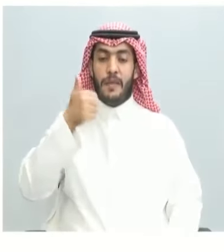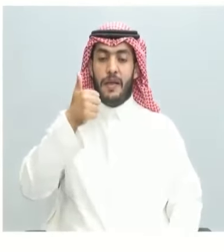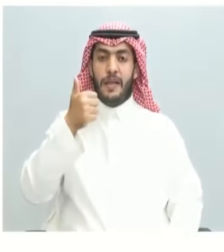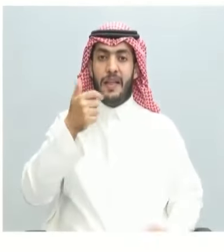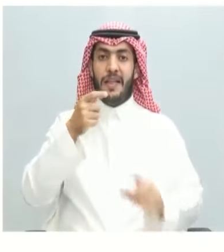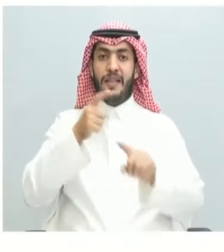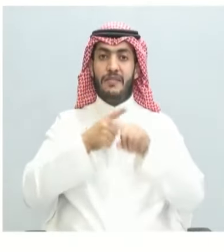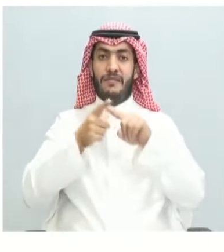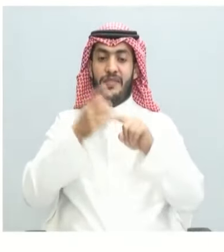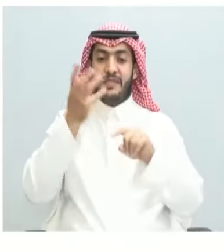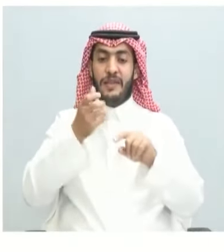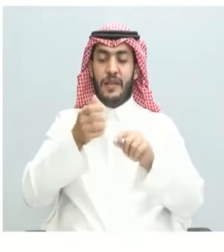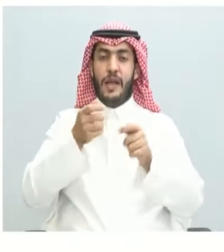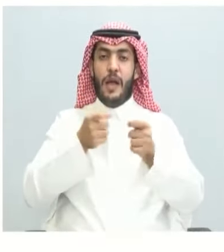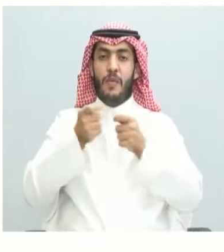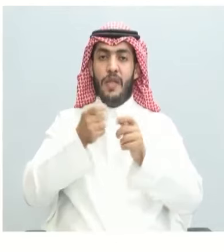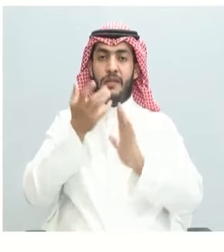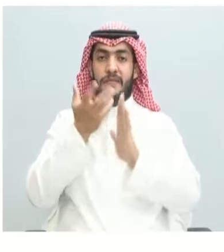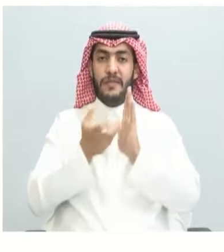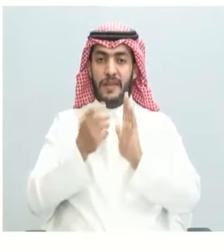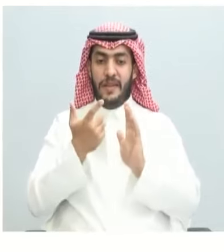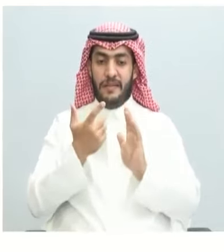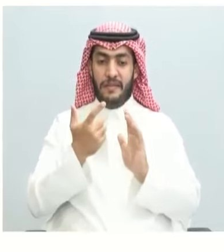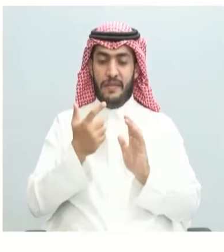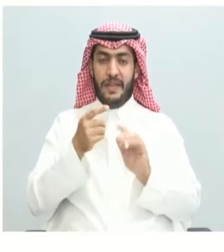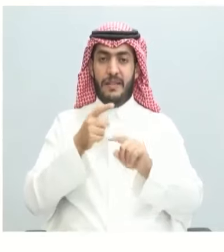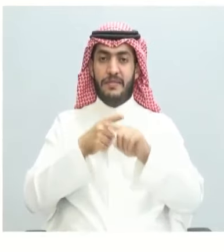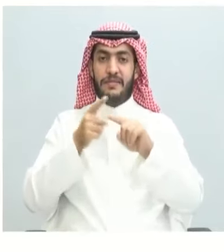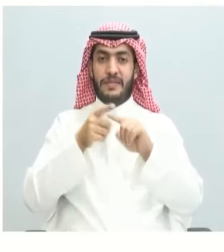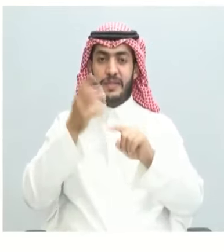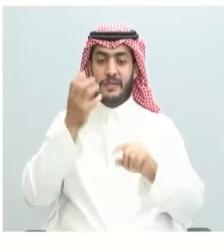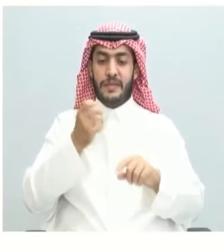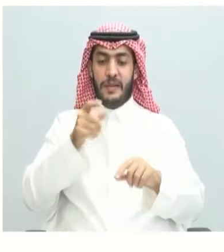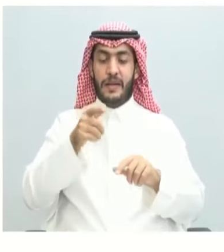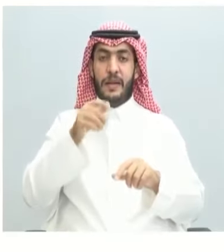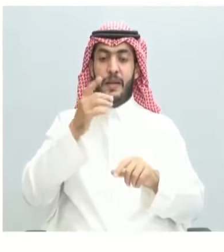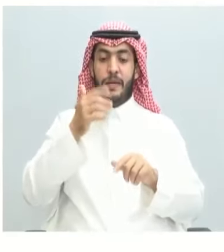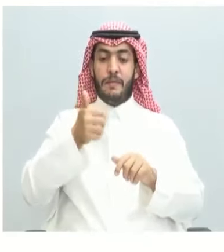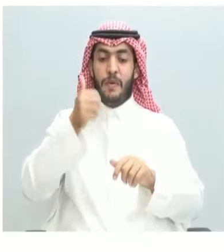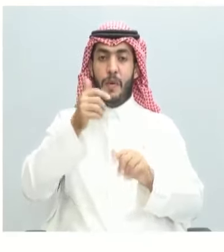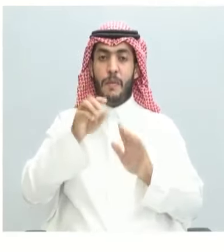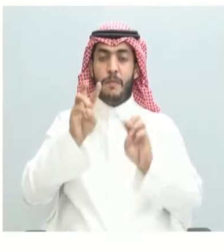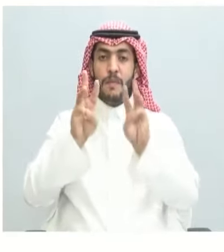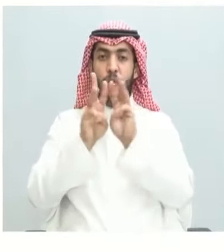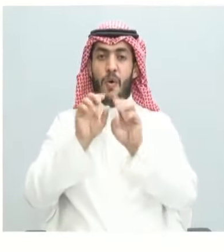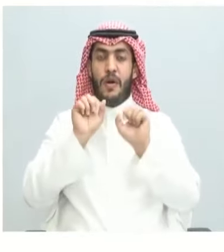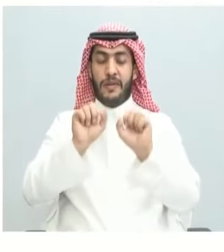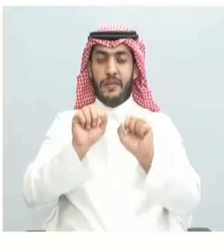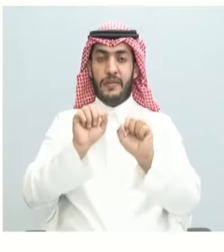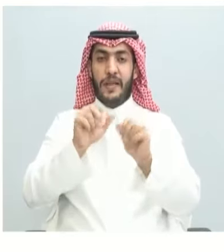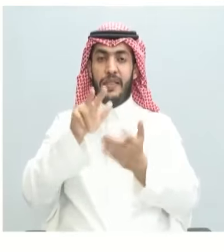تنزيل هذا البرنامج على جهاز الحاسب احسنتم نقوم بتنزيله من خلال الموقع الالكتروني الخاص